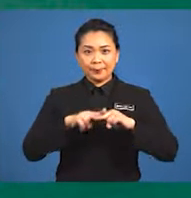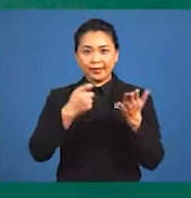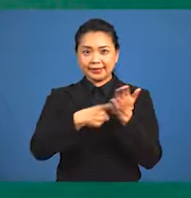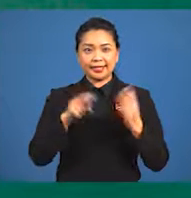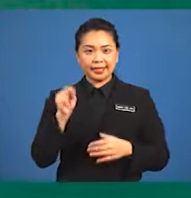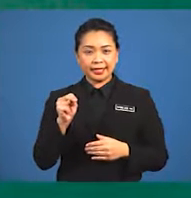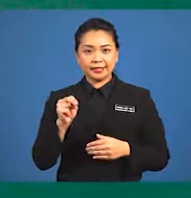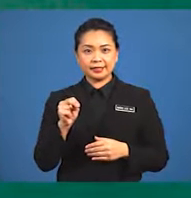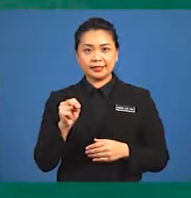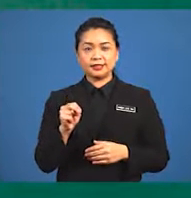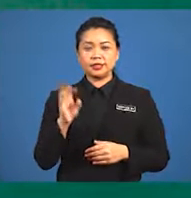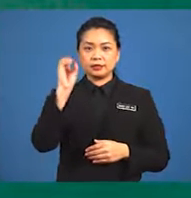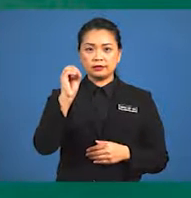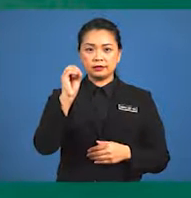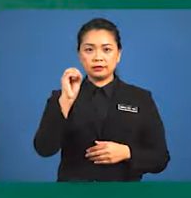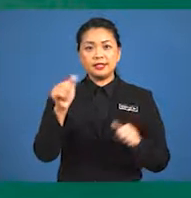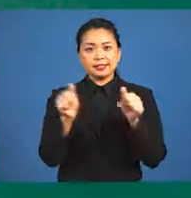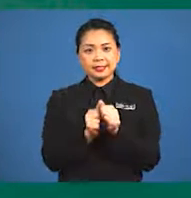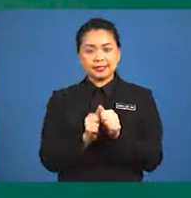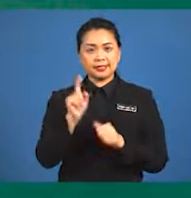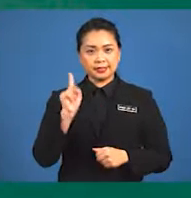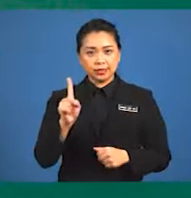N iaitu kosong dengan 1.